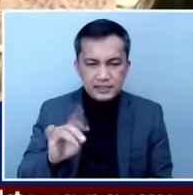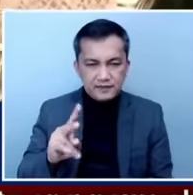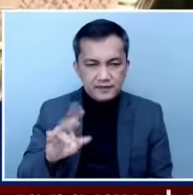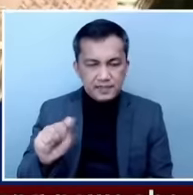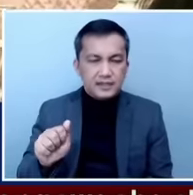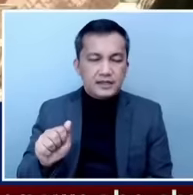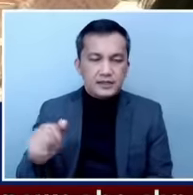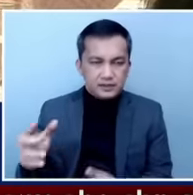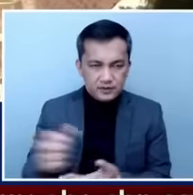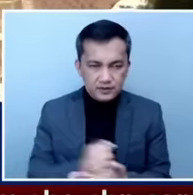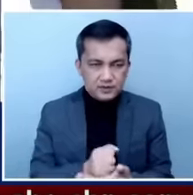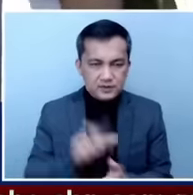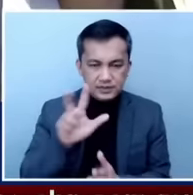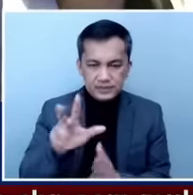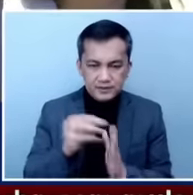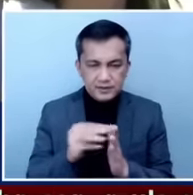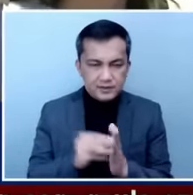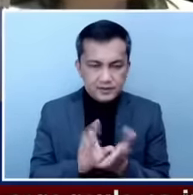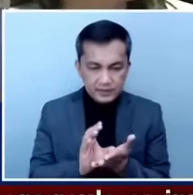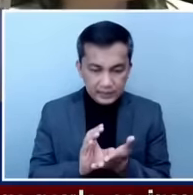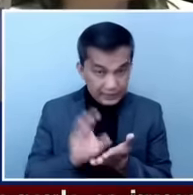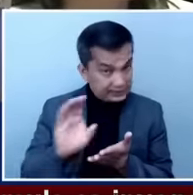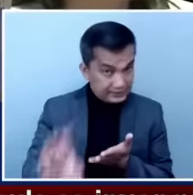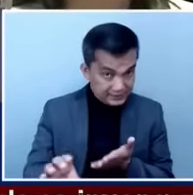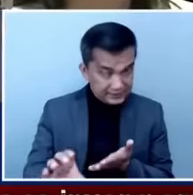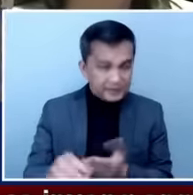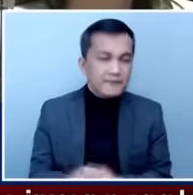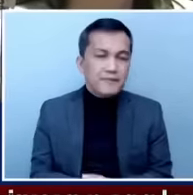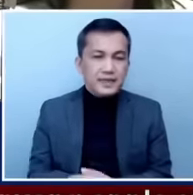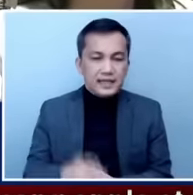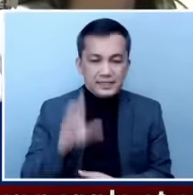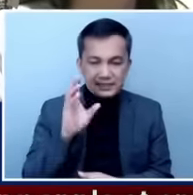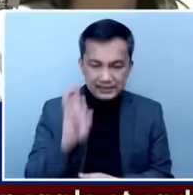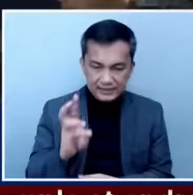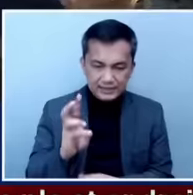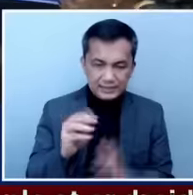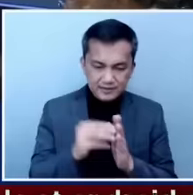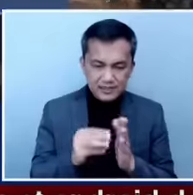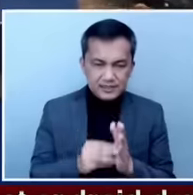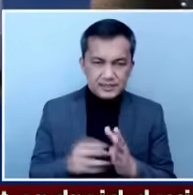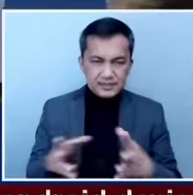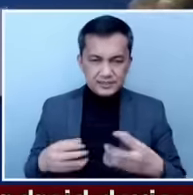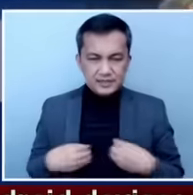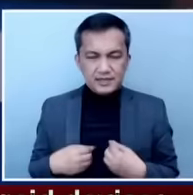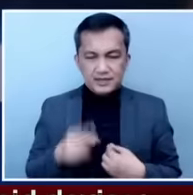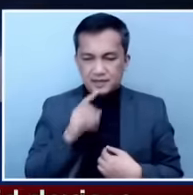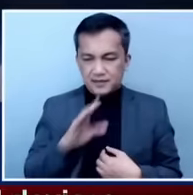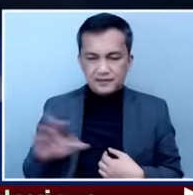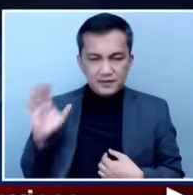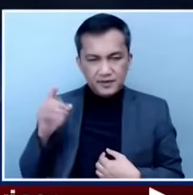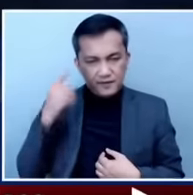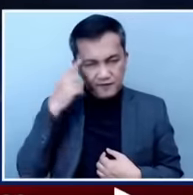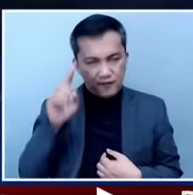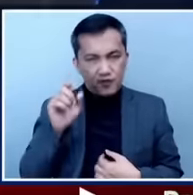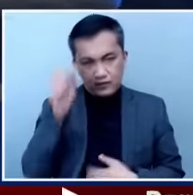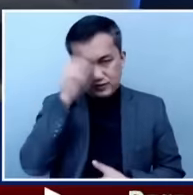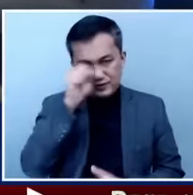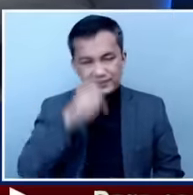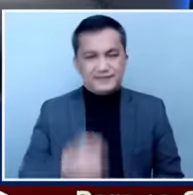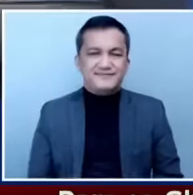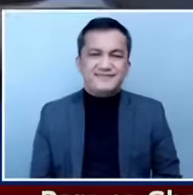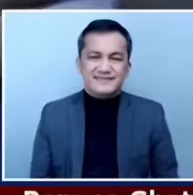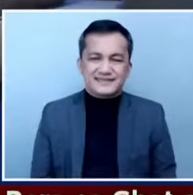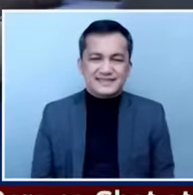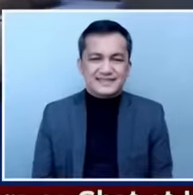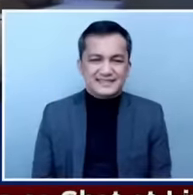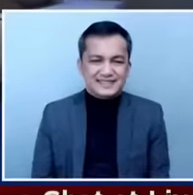ng 3 milyong pisong cash at nasa 6 milyong piso na rin ang natanggap nilang pledges para sa scholarship.